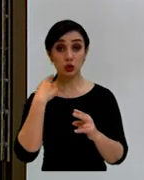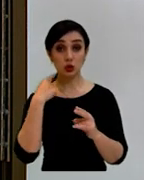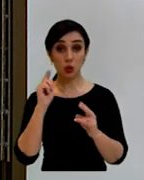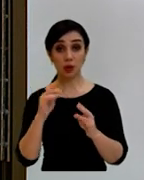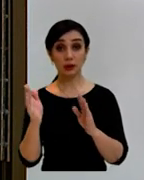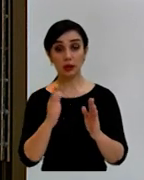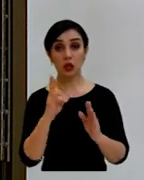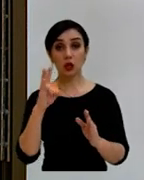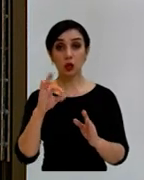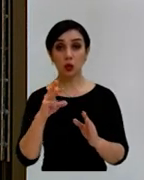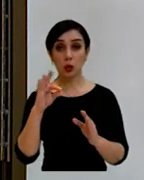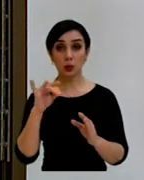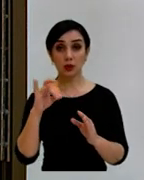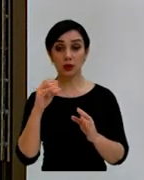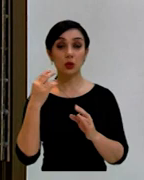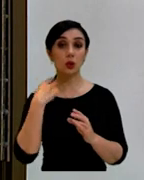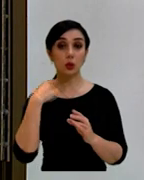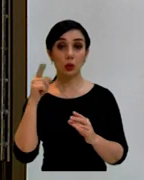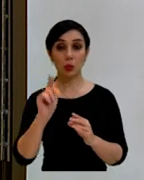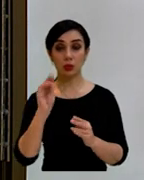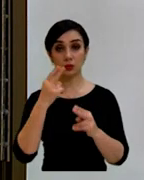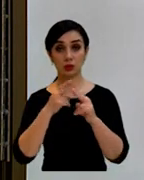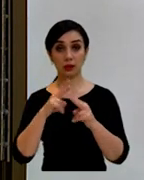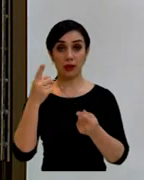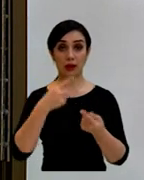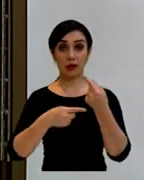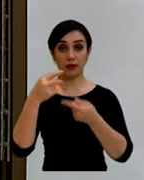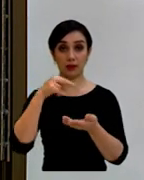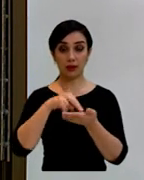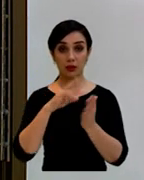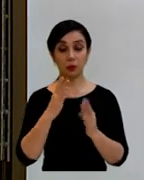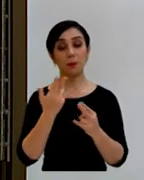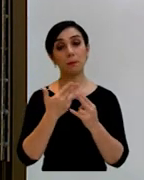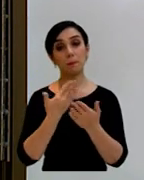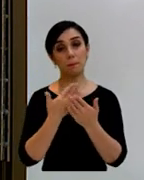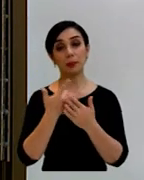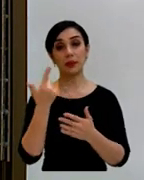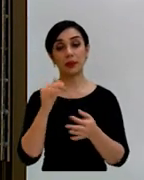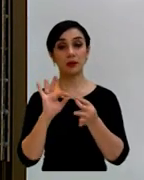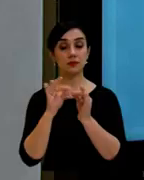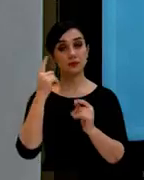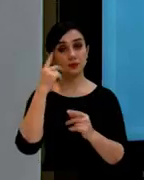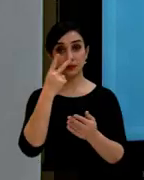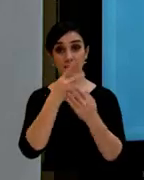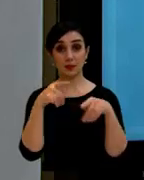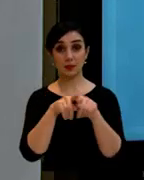so'zlar, numerativlarga aylanar edi. Demak, gaplarni tahlil qilishni boshlaymiz.